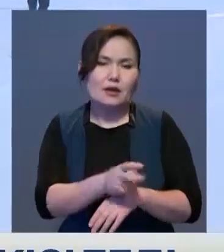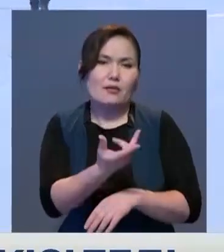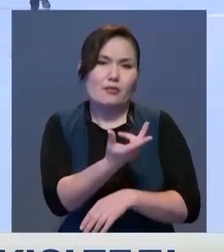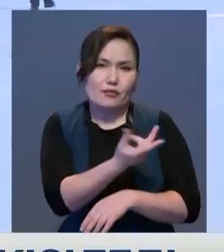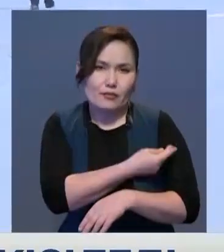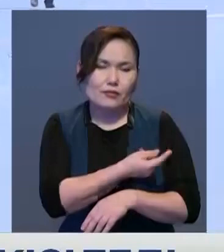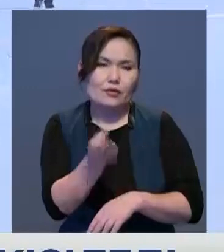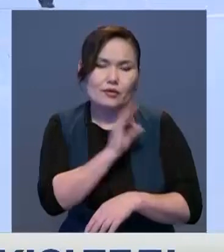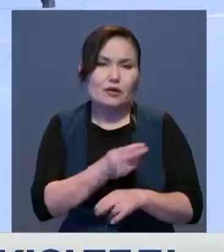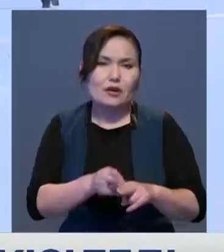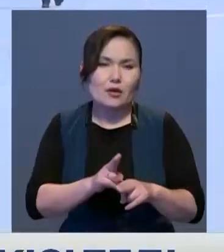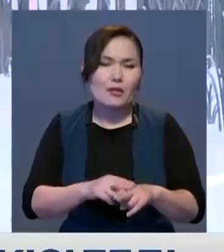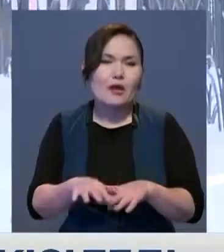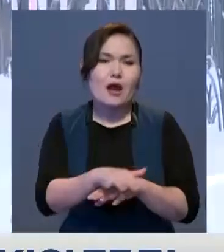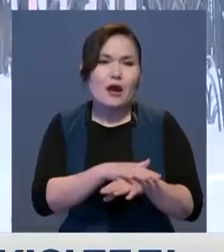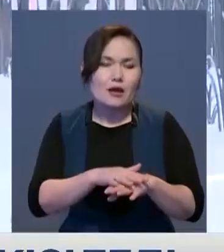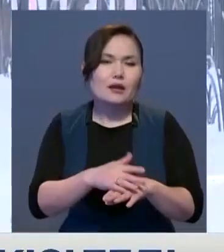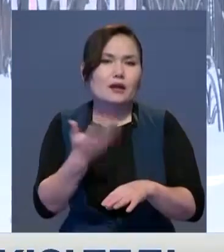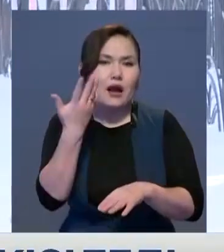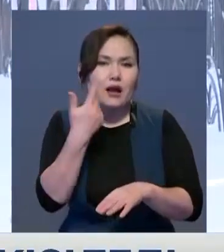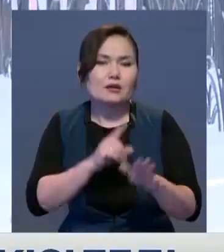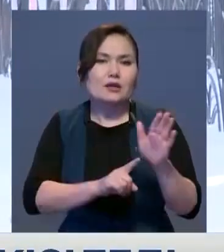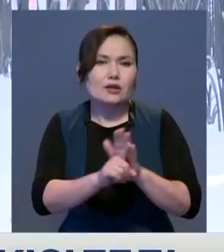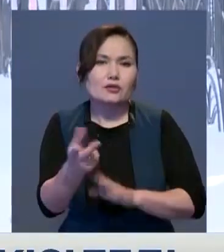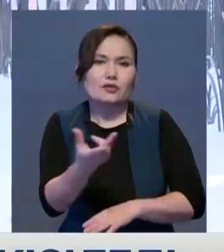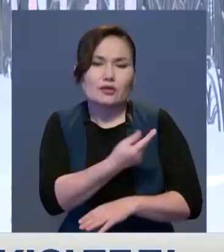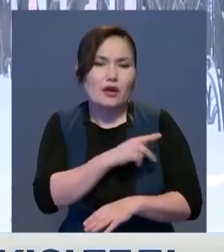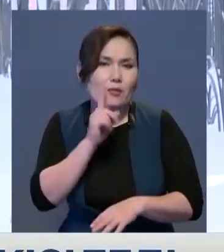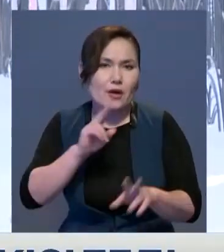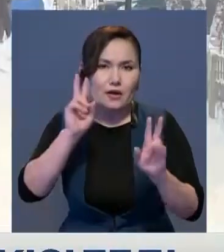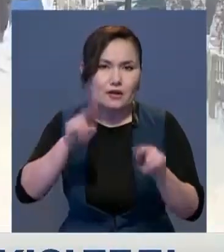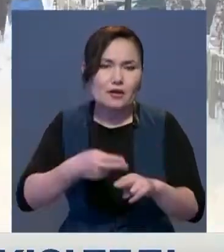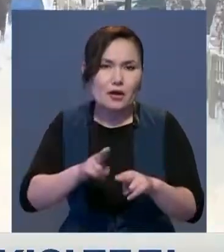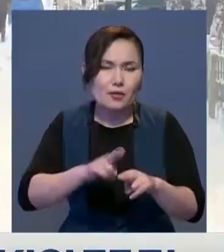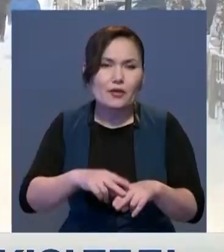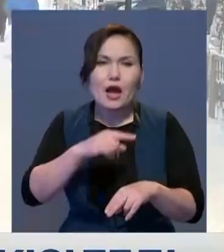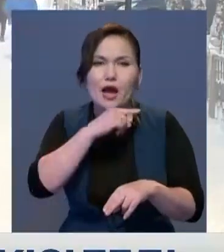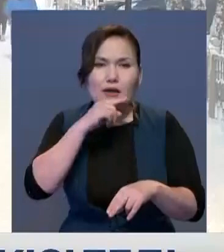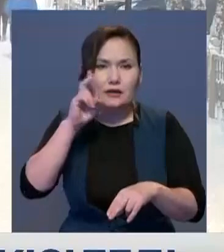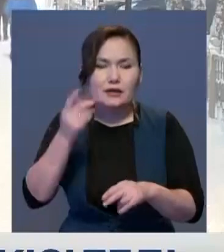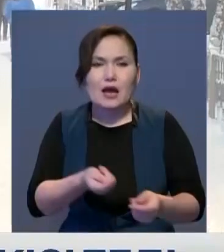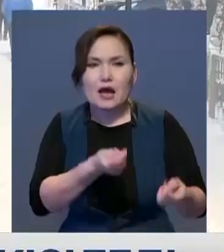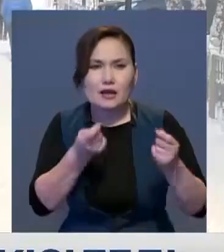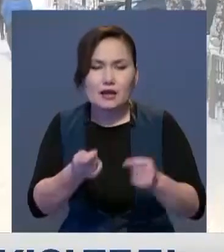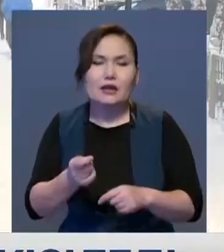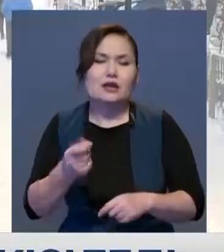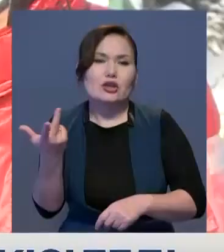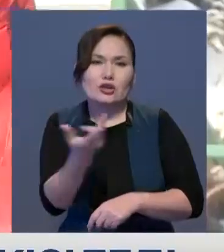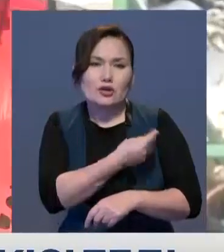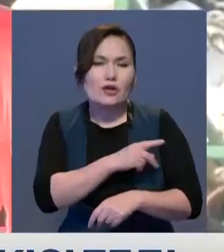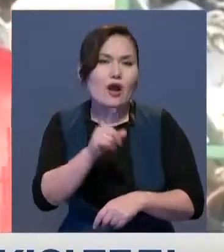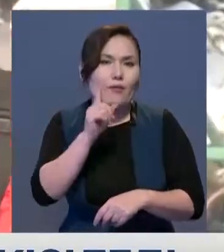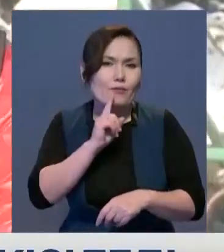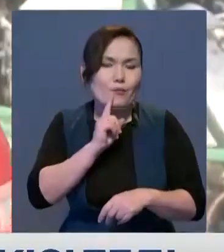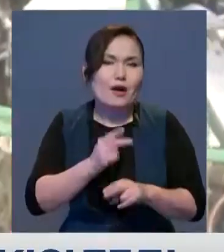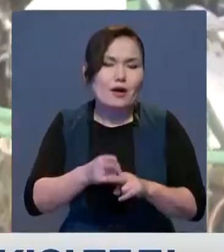қарапайым халықты жаппай егу қашан басталатыны белгісіз. Өйткені қолда бар ресейлік вакцинаның өзі шектеулі. Әзірге тәуекел тобына жататын азаматтарға ғана